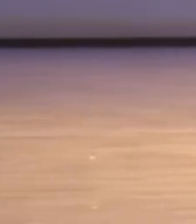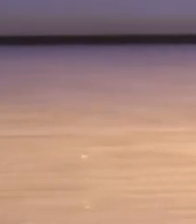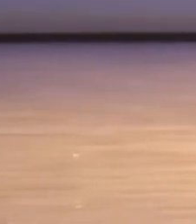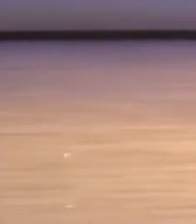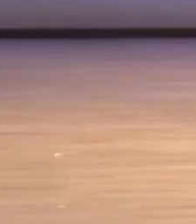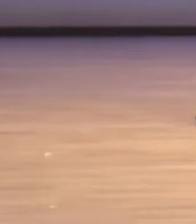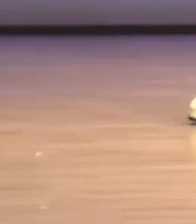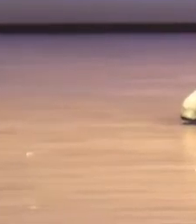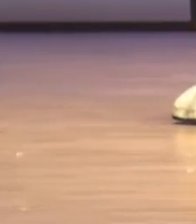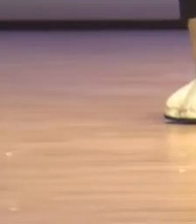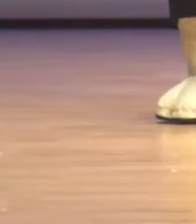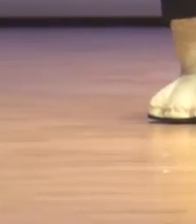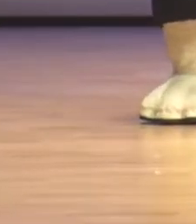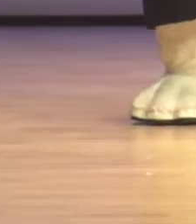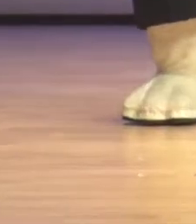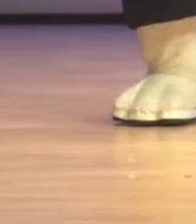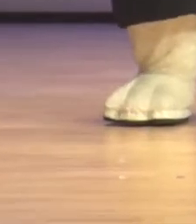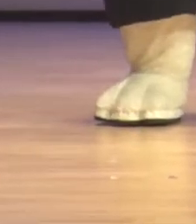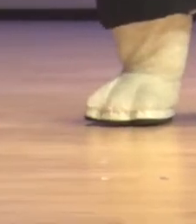2